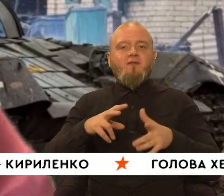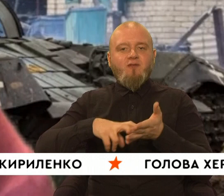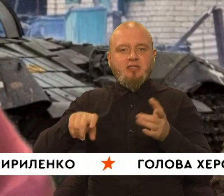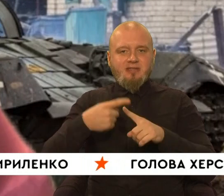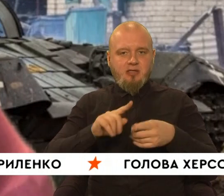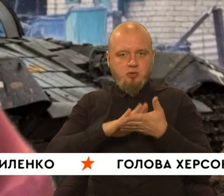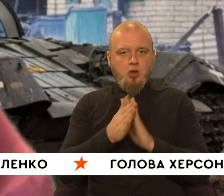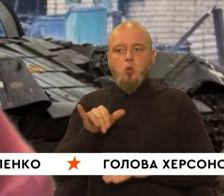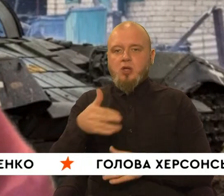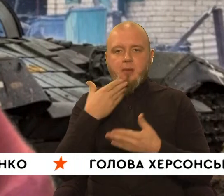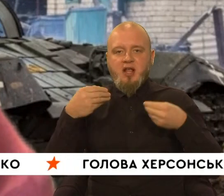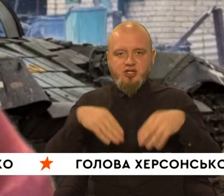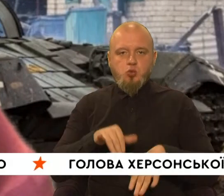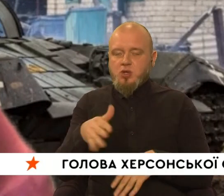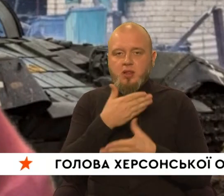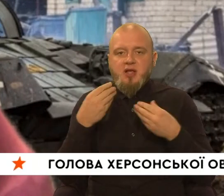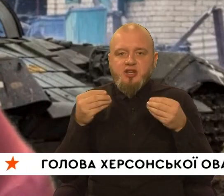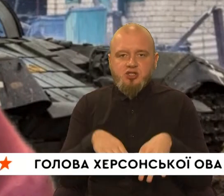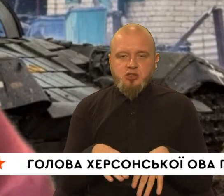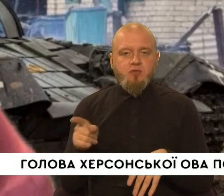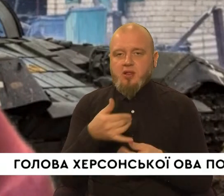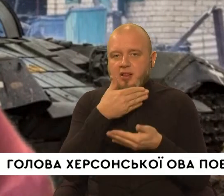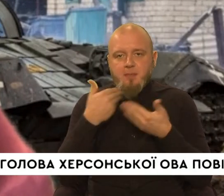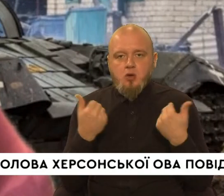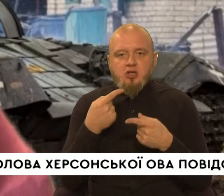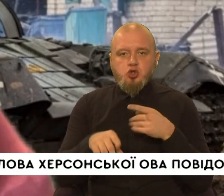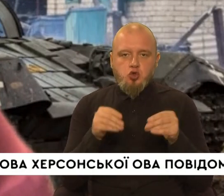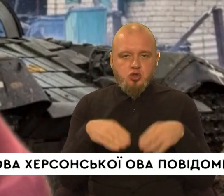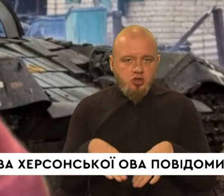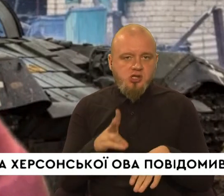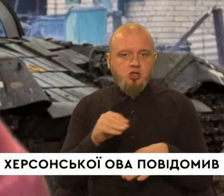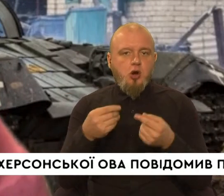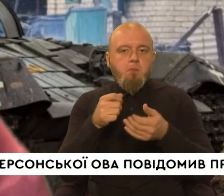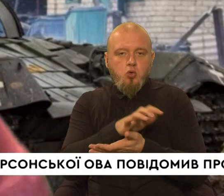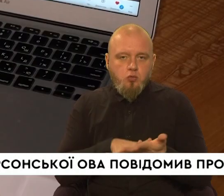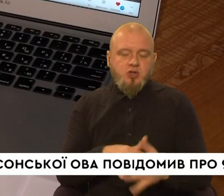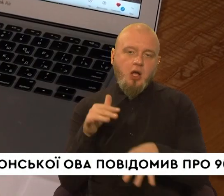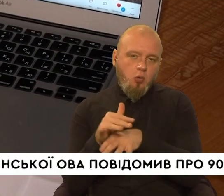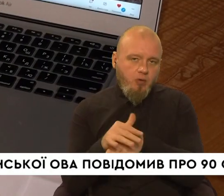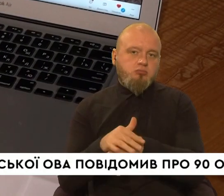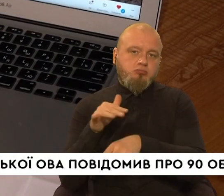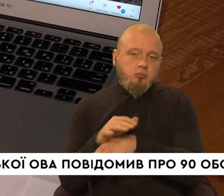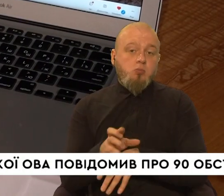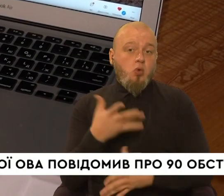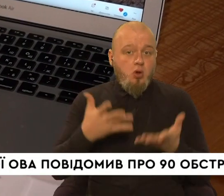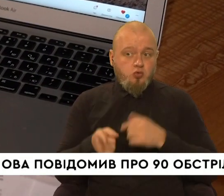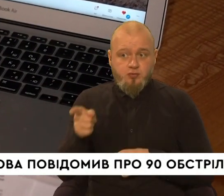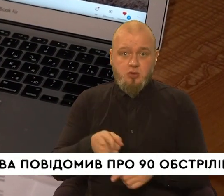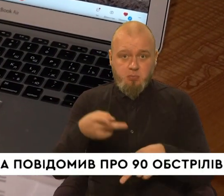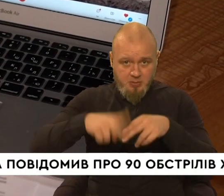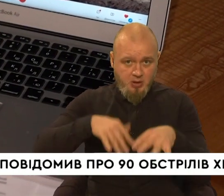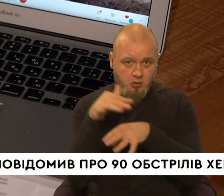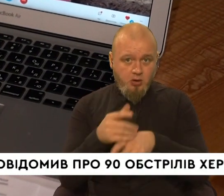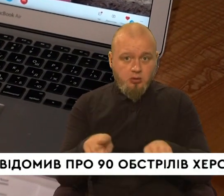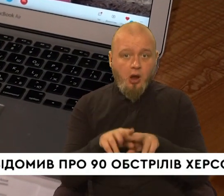у них немає рішень. У них немає рішень, вони не мають іншого рішення, ніж продовжувати атакувати. Бо якщо вони припинять